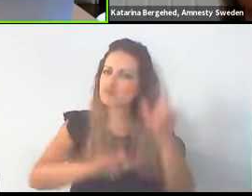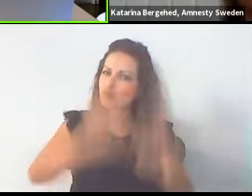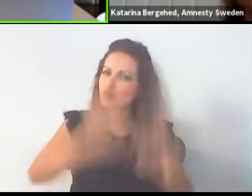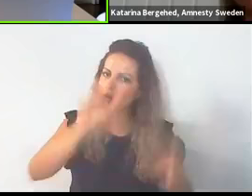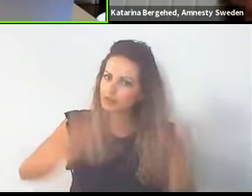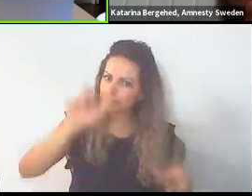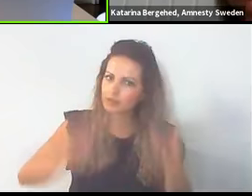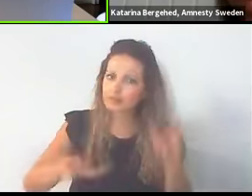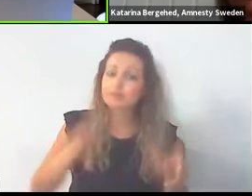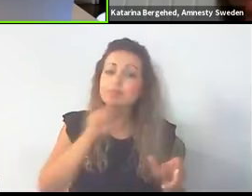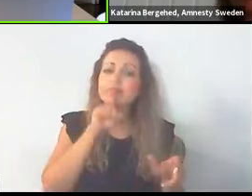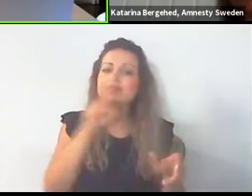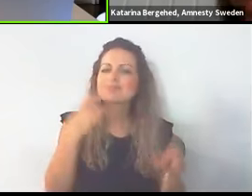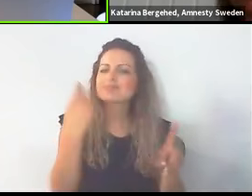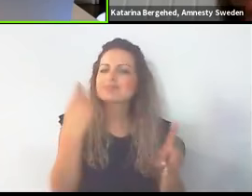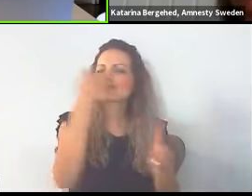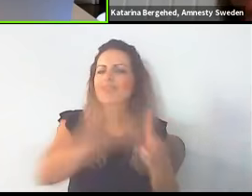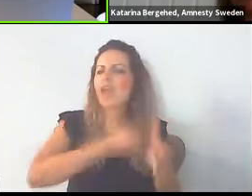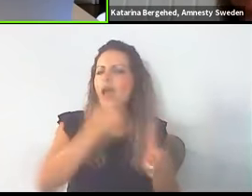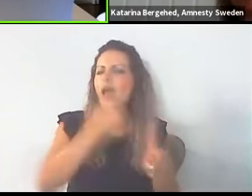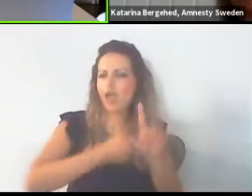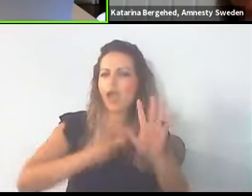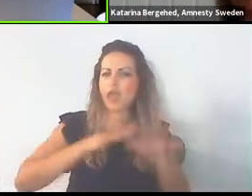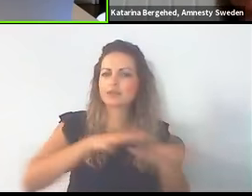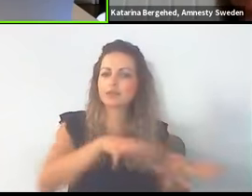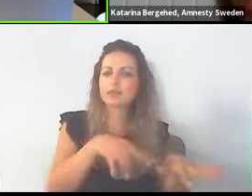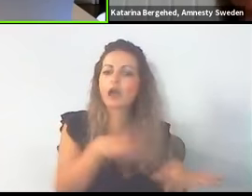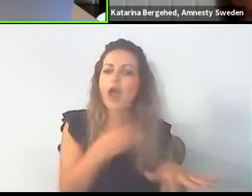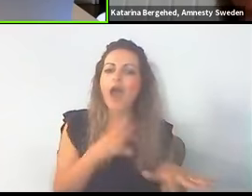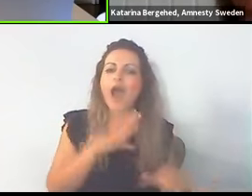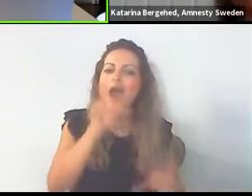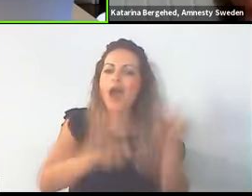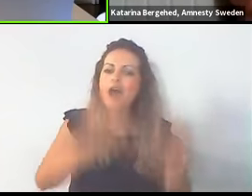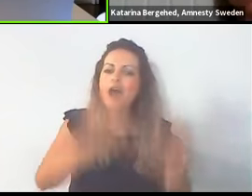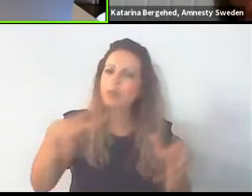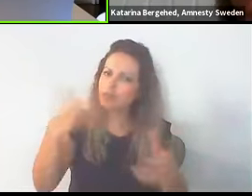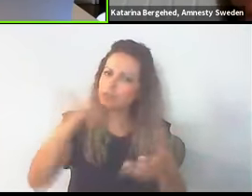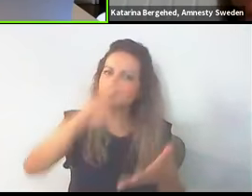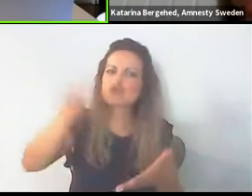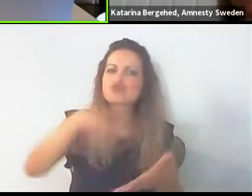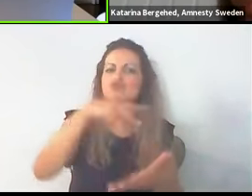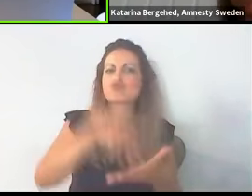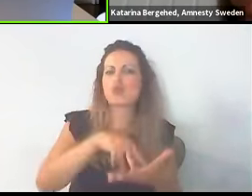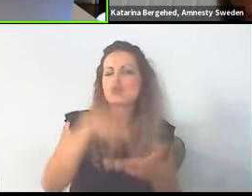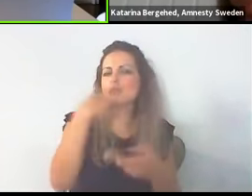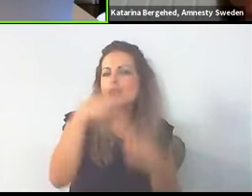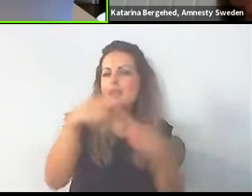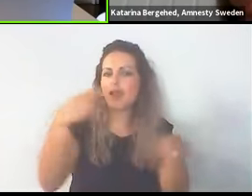της εκστρατείας και πολύ διαφορετικούς ρόλους. Για παράδειγμα, τα τελευταία αρκετά χρόνια